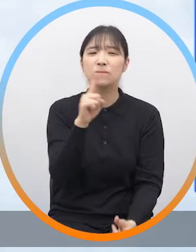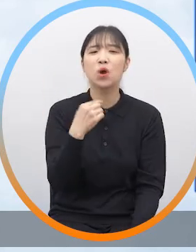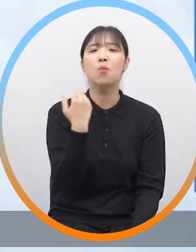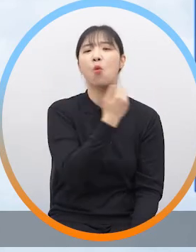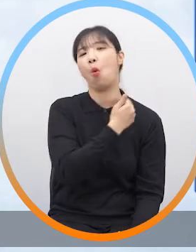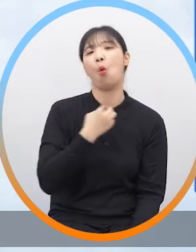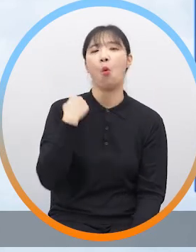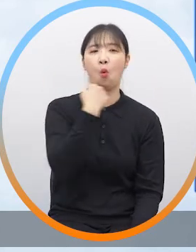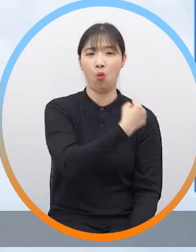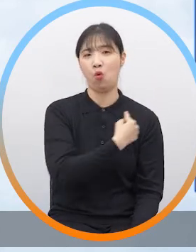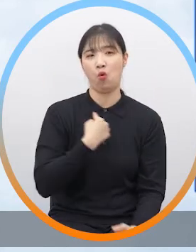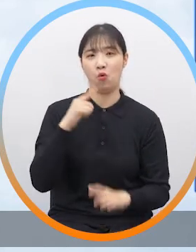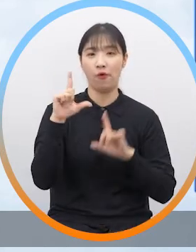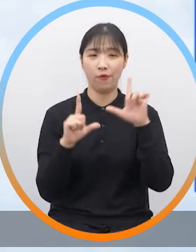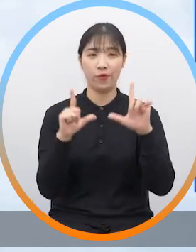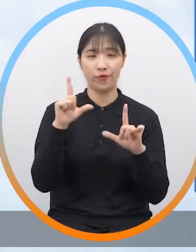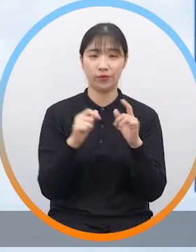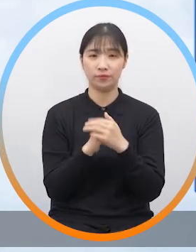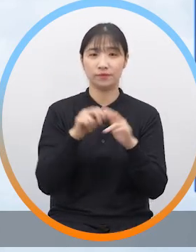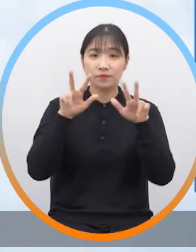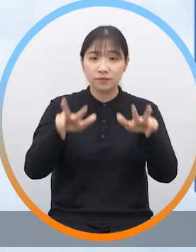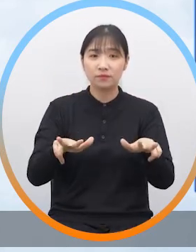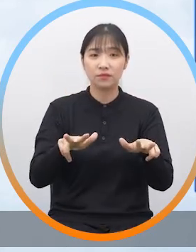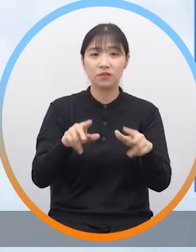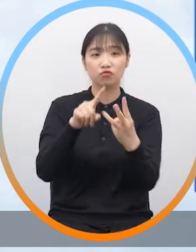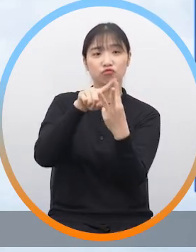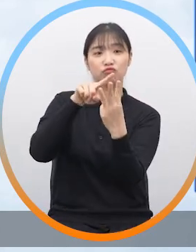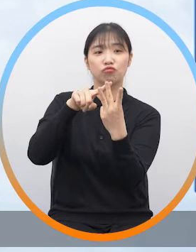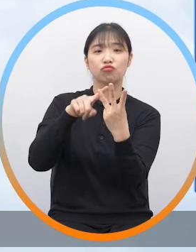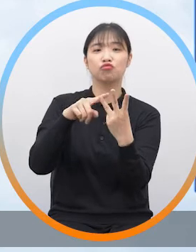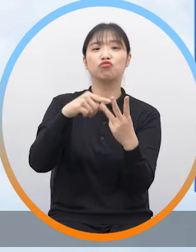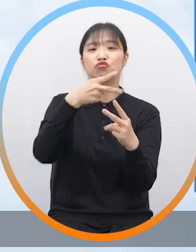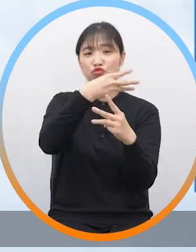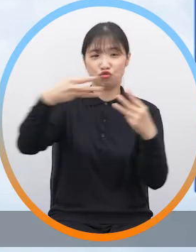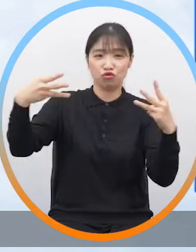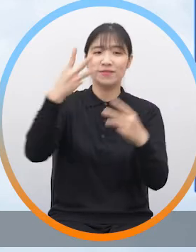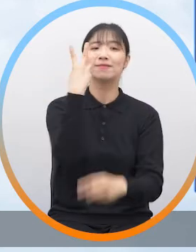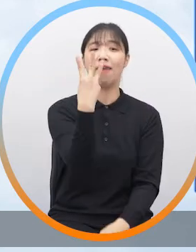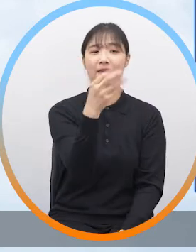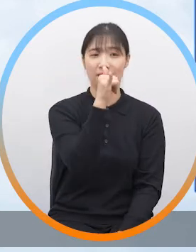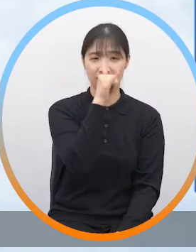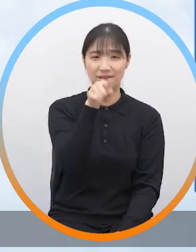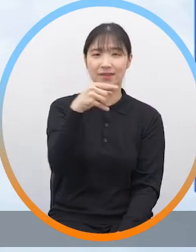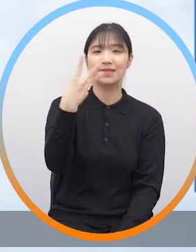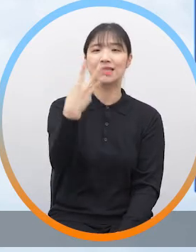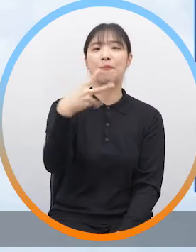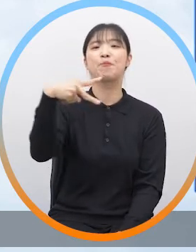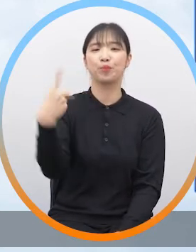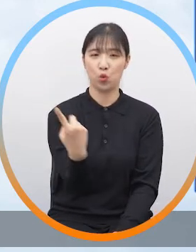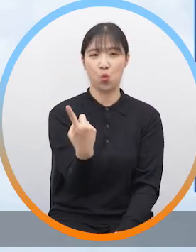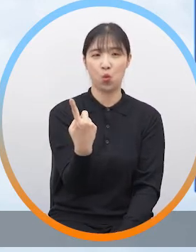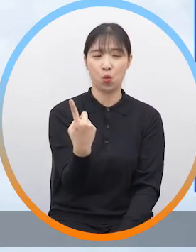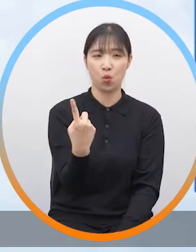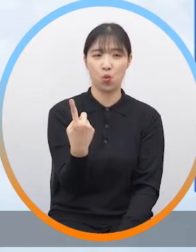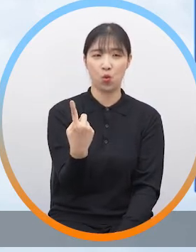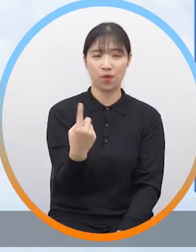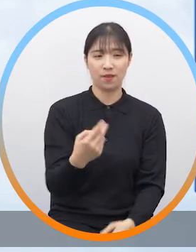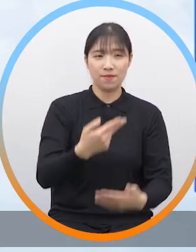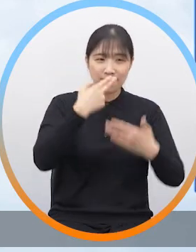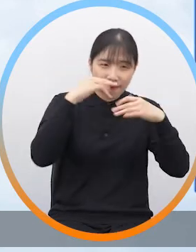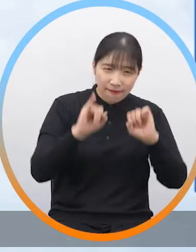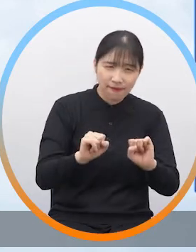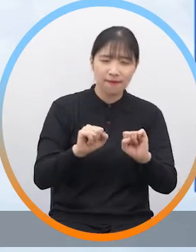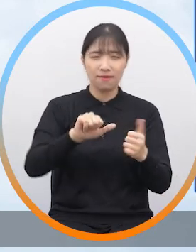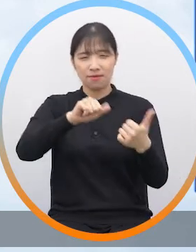목 부분입니다. 목 부분. 목에 지금 줄이 이렇게 세 줄 나와요. 이걸 삼도라고 그러죠. 생사를